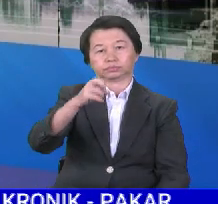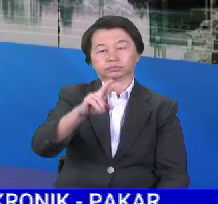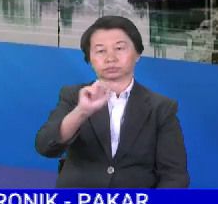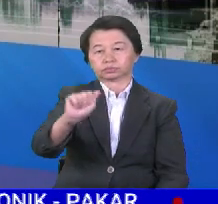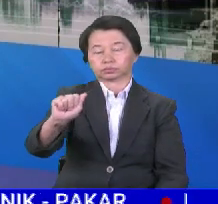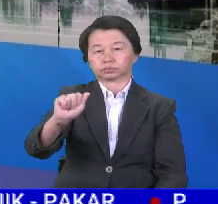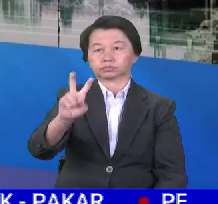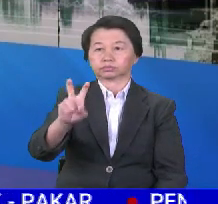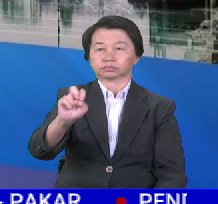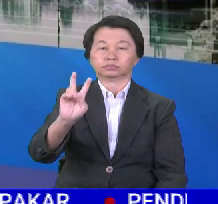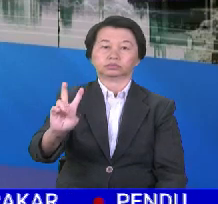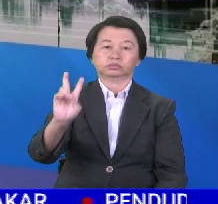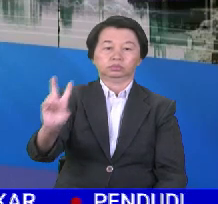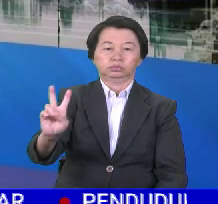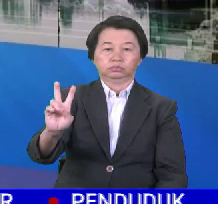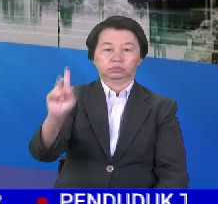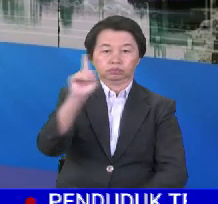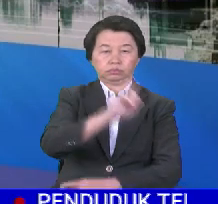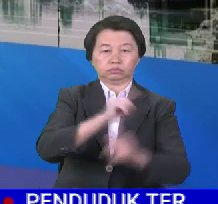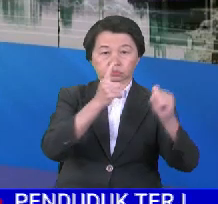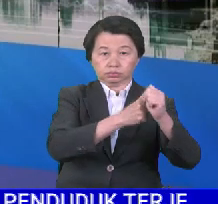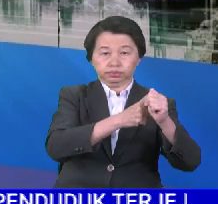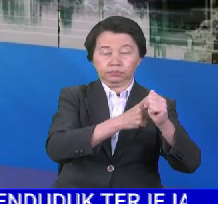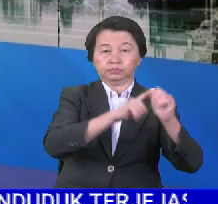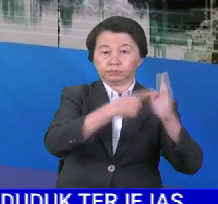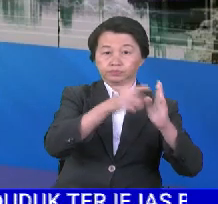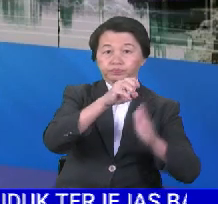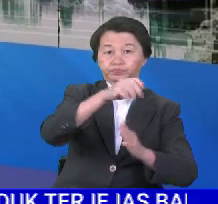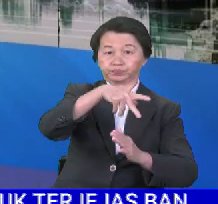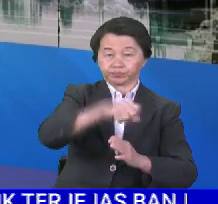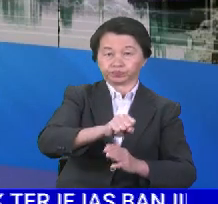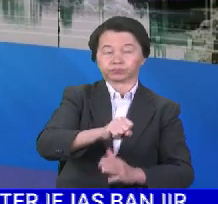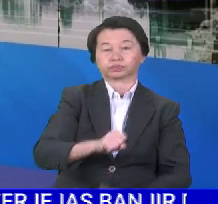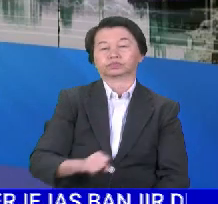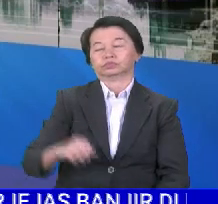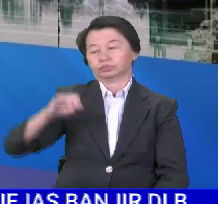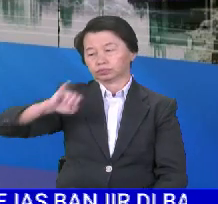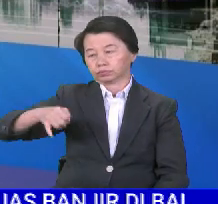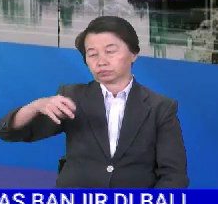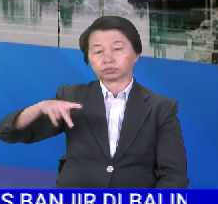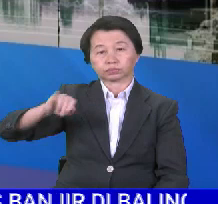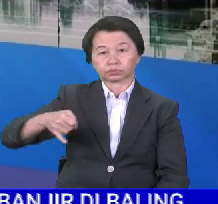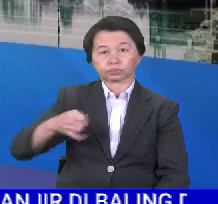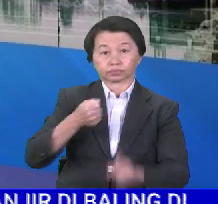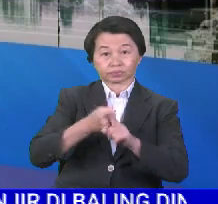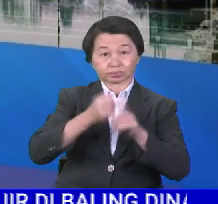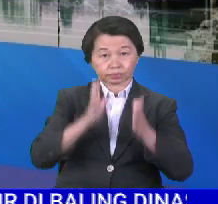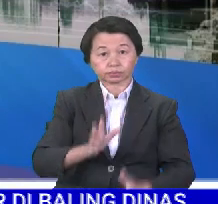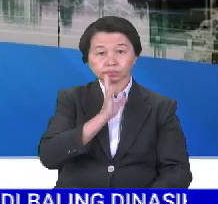HRAA 2022 pada hari pertama pelaksanaannya. Menurut pengarah JPJ Melaka Muhammad Firdaus